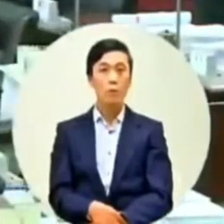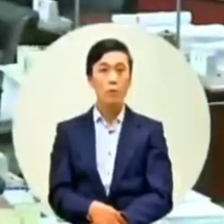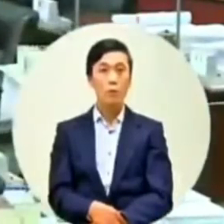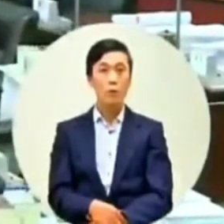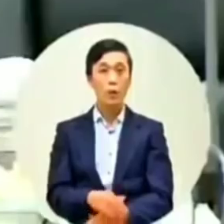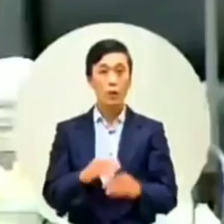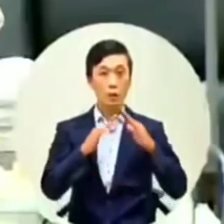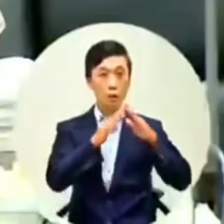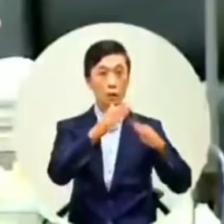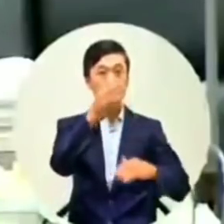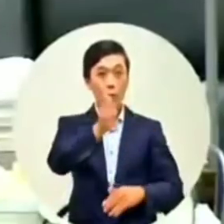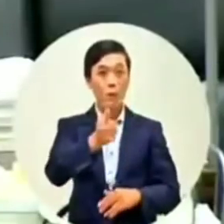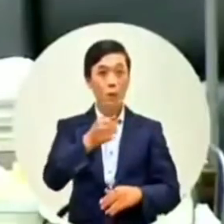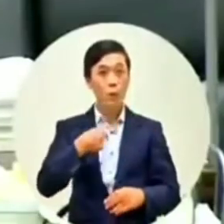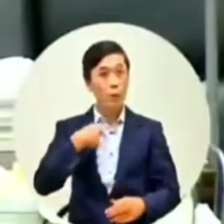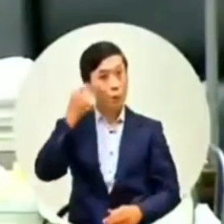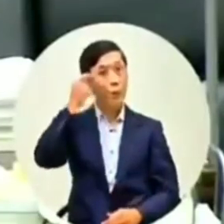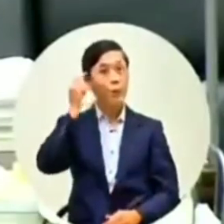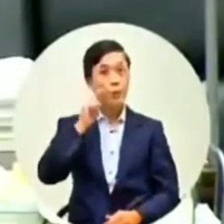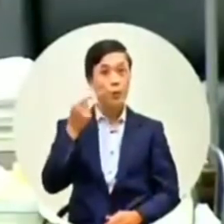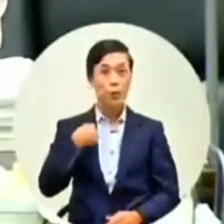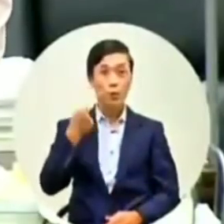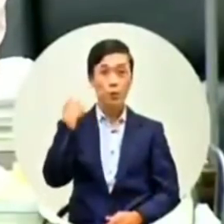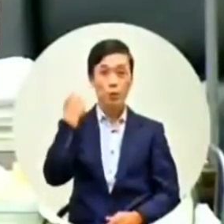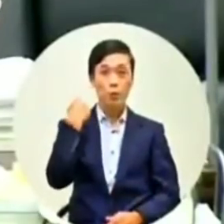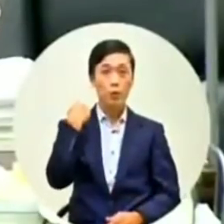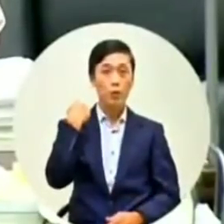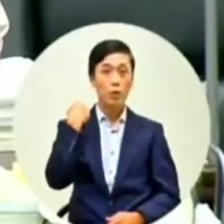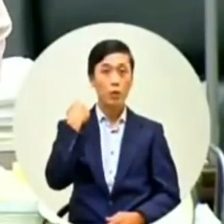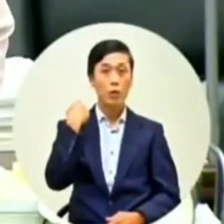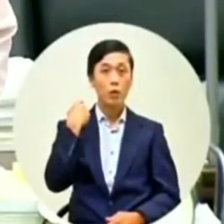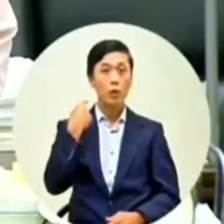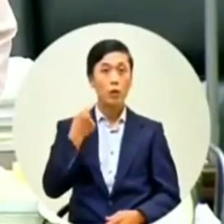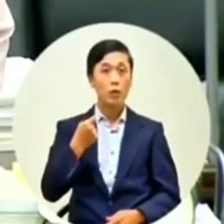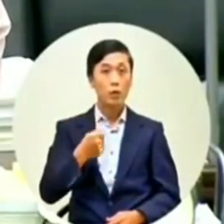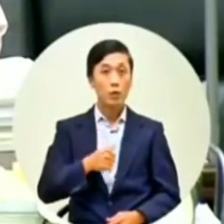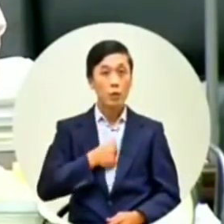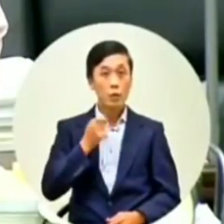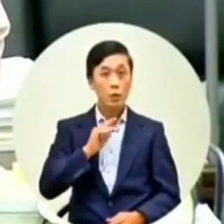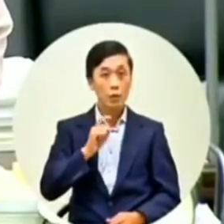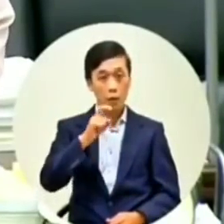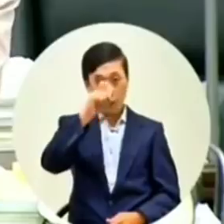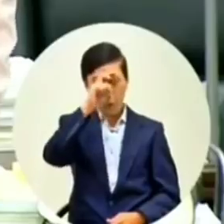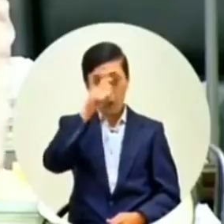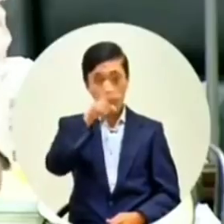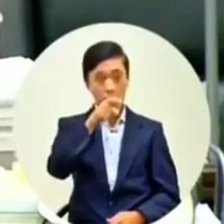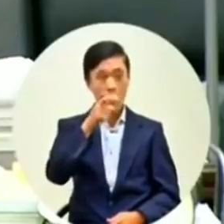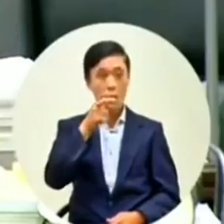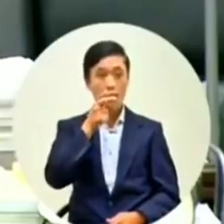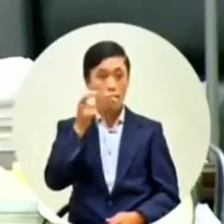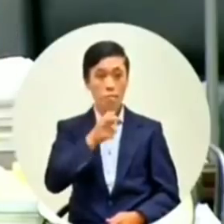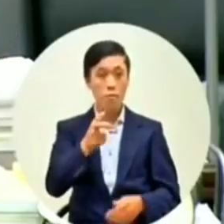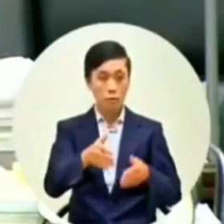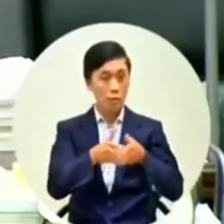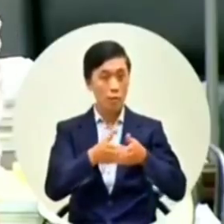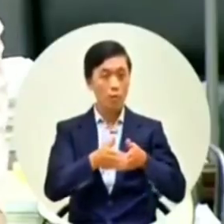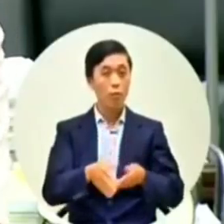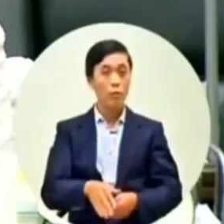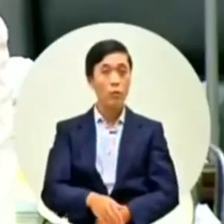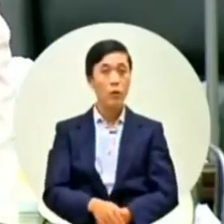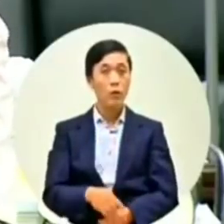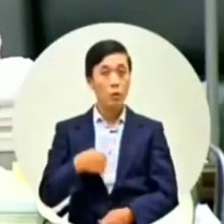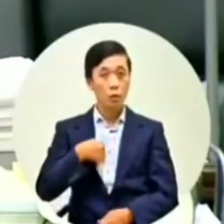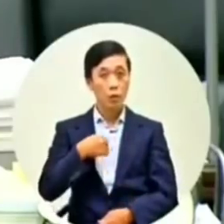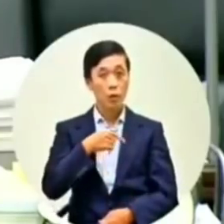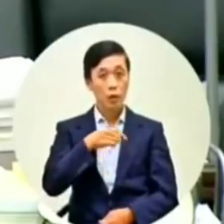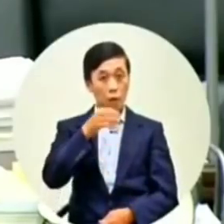好，市长，我想吼，我昨吼，真正吼，真的希望你硬起来吼。那我们也看